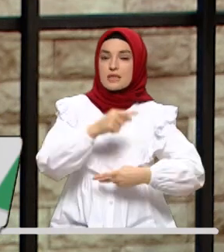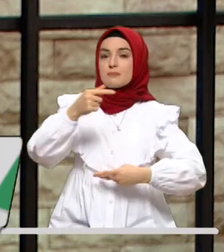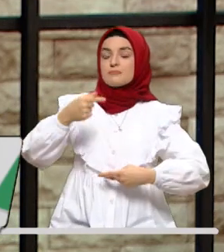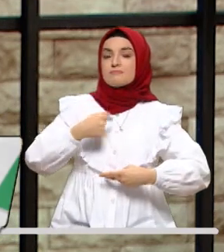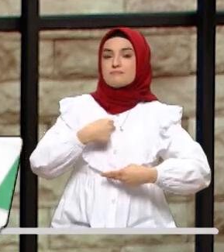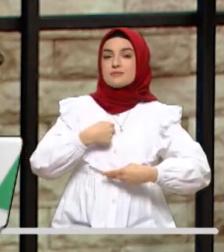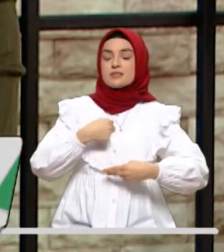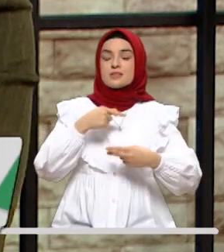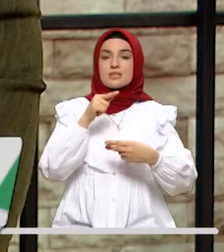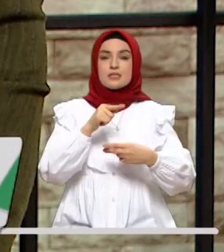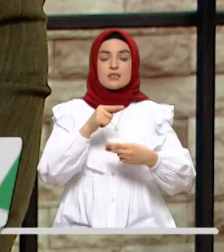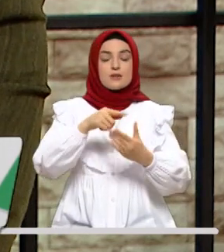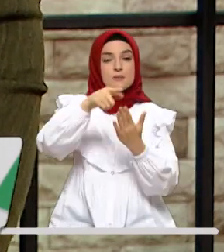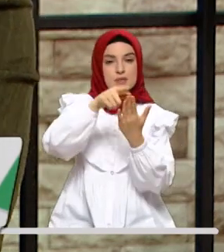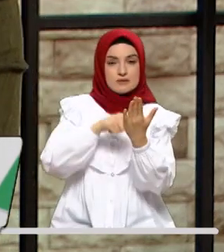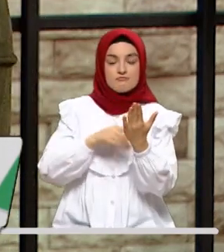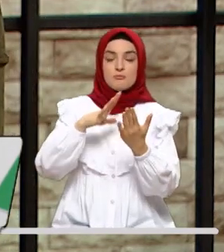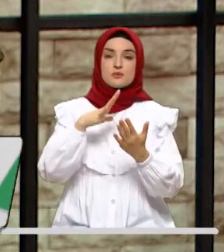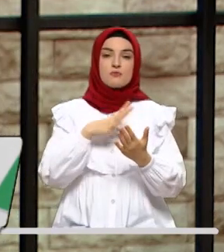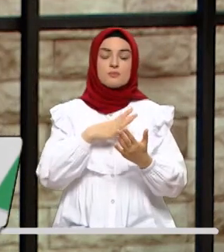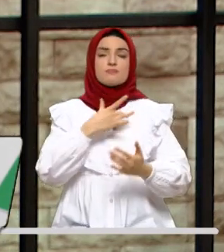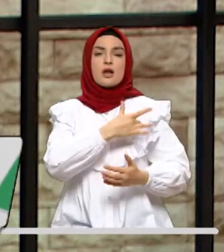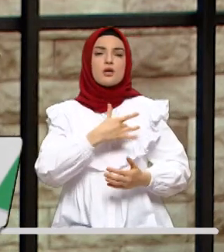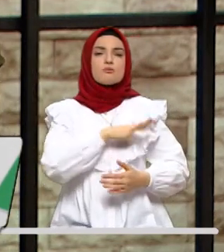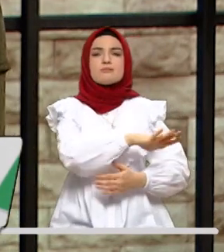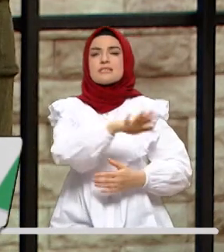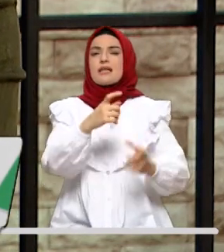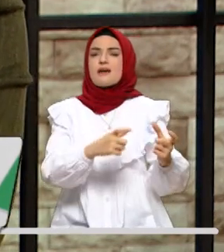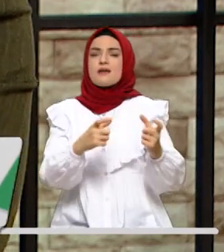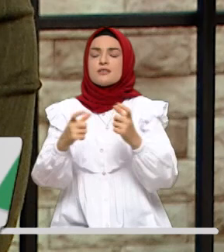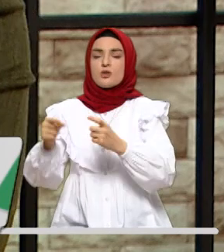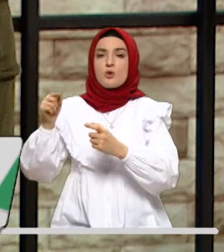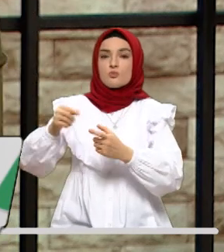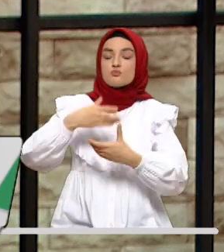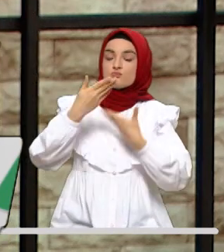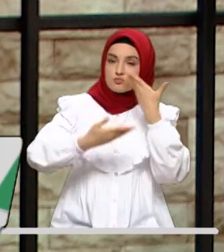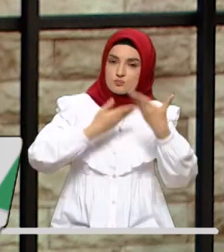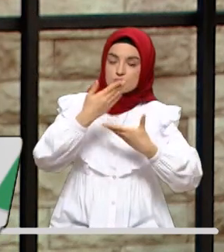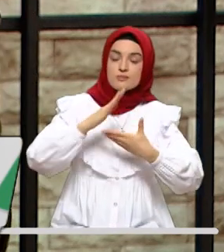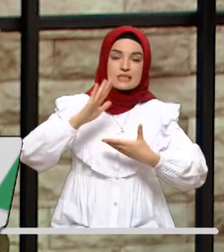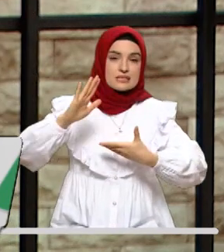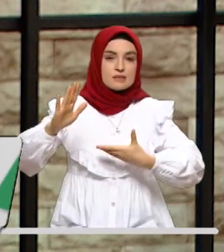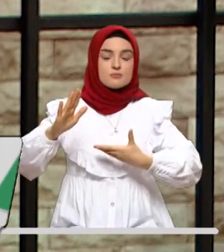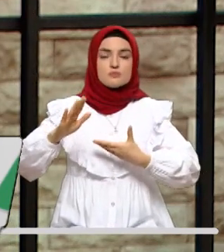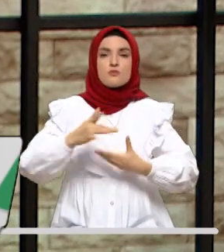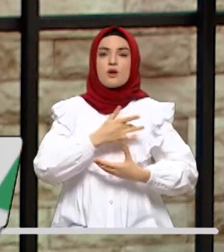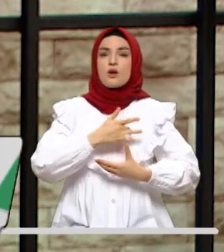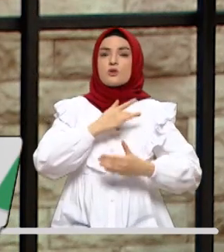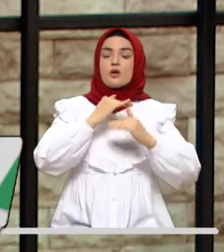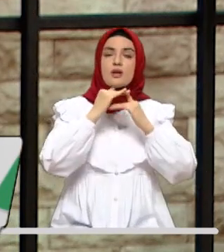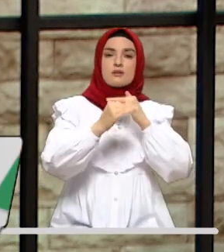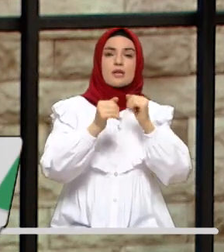milli mutabakat metinlerimizdir İknur Hanım. Anadolu'nun her bir tarafına bu vaazlar gitmiş ve Anadolu halkı birlik